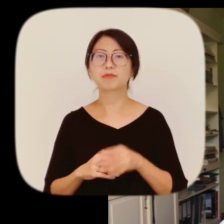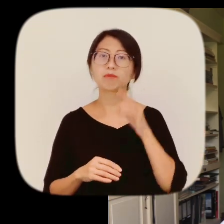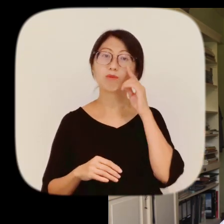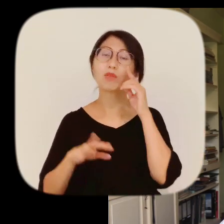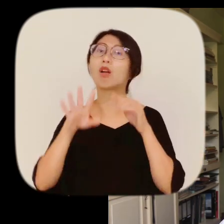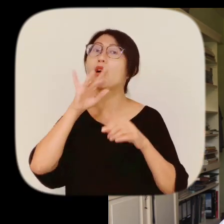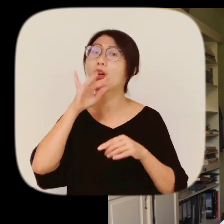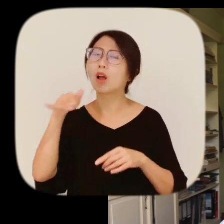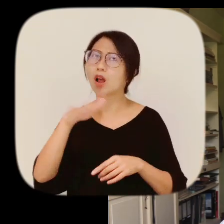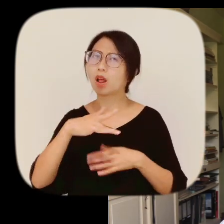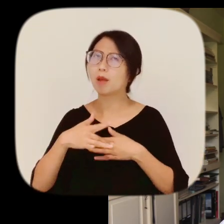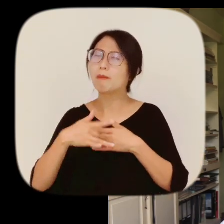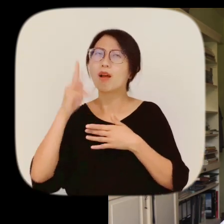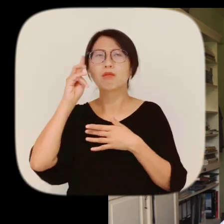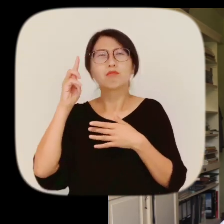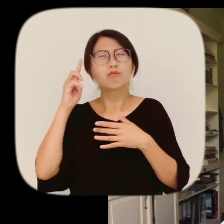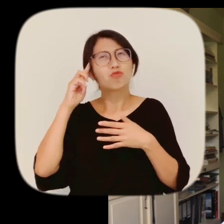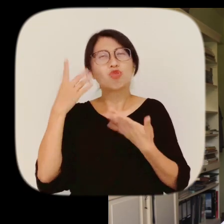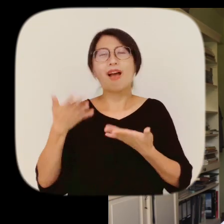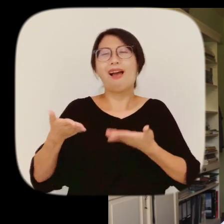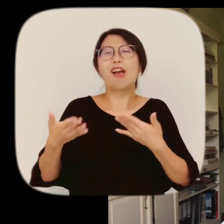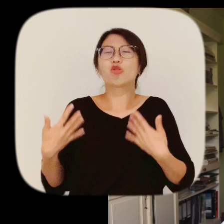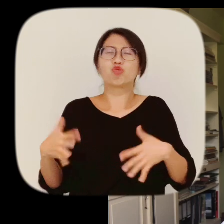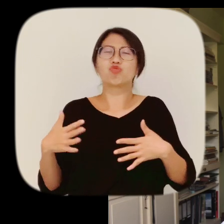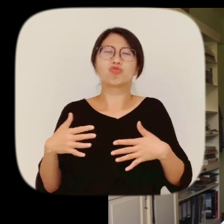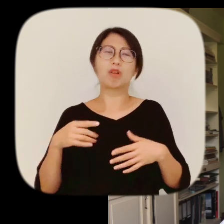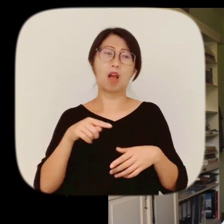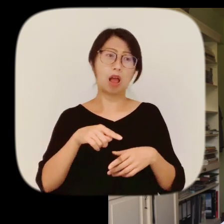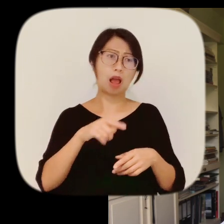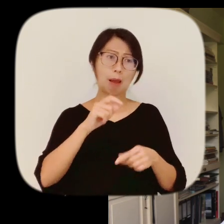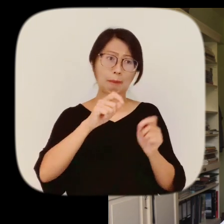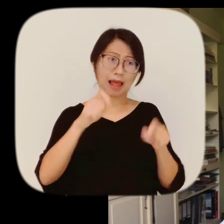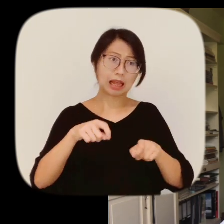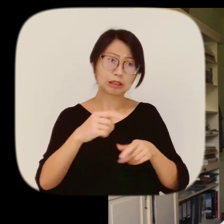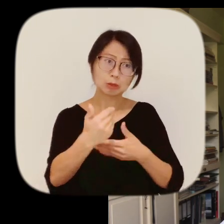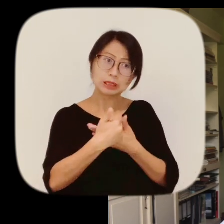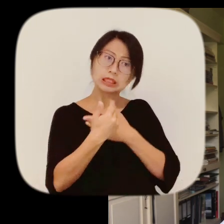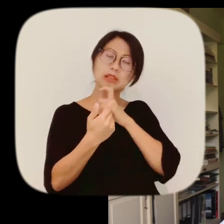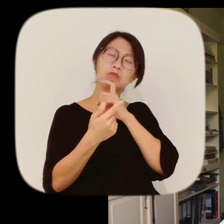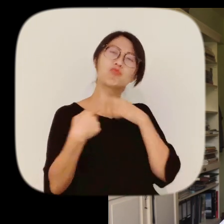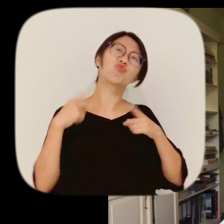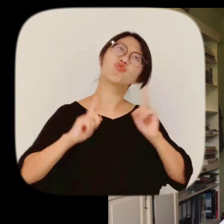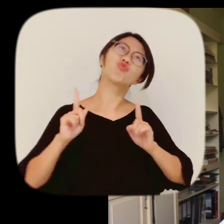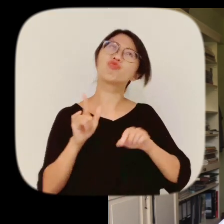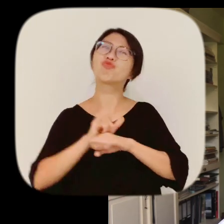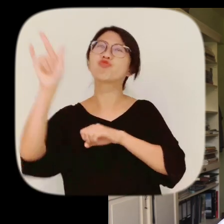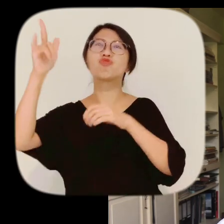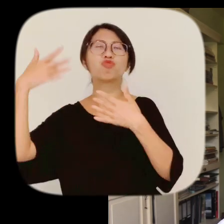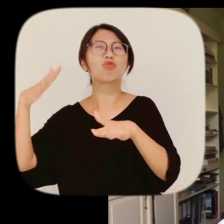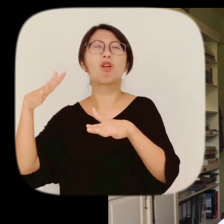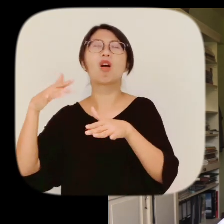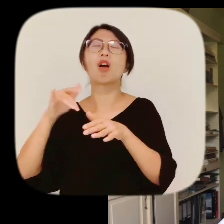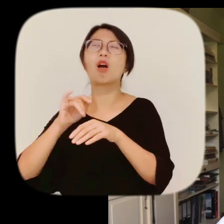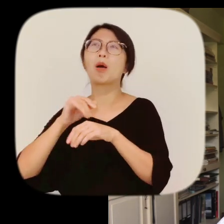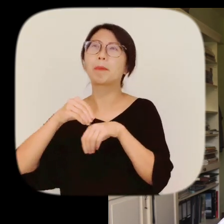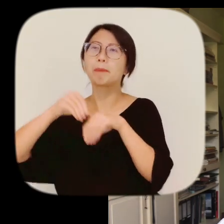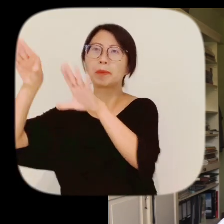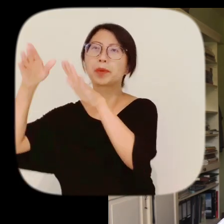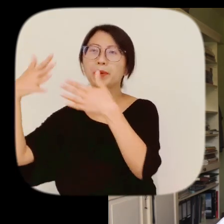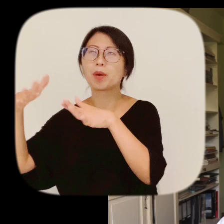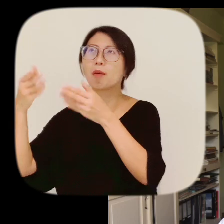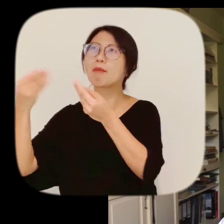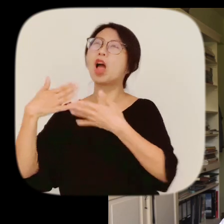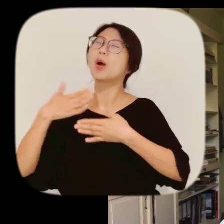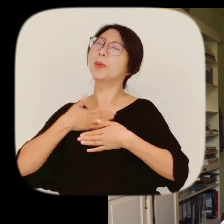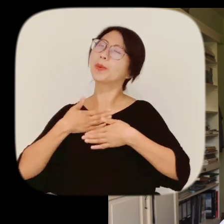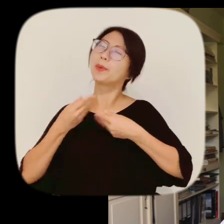的如果你的心很轻的话你很容易可以接受这些处境啊去到哪里我的心安